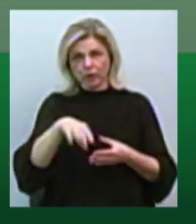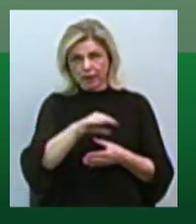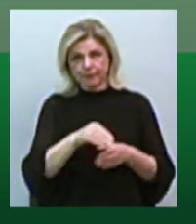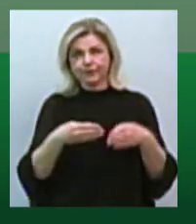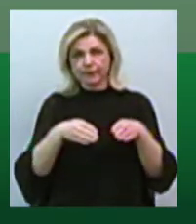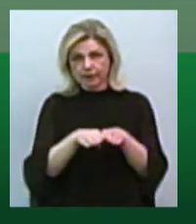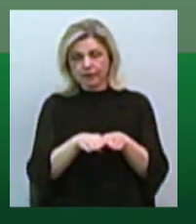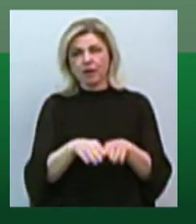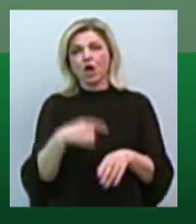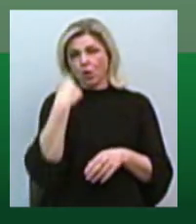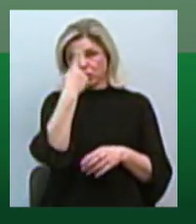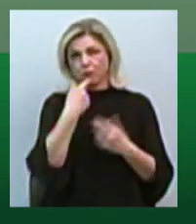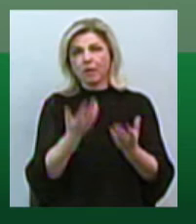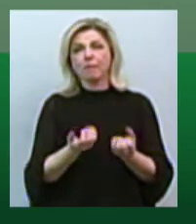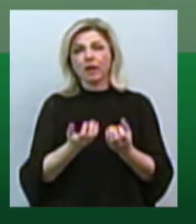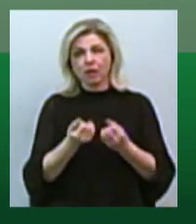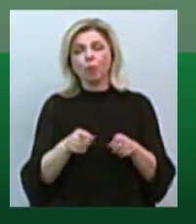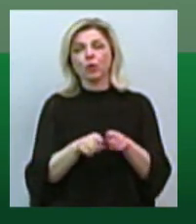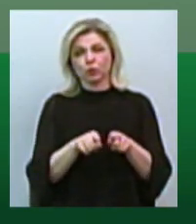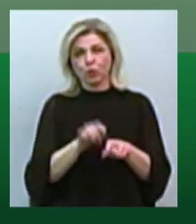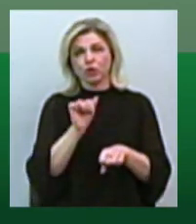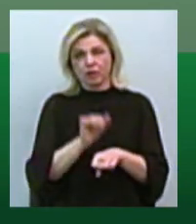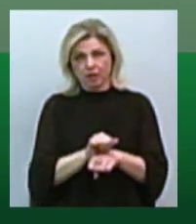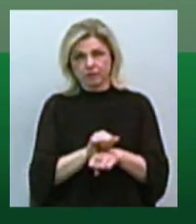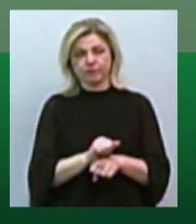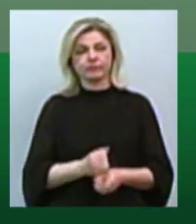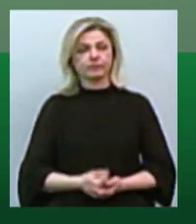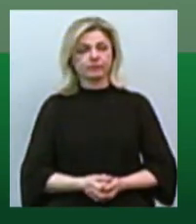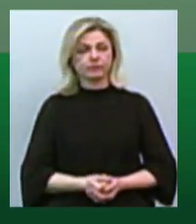Особисті прийоми теж ограничили. Ну, там до